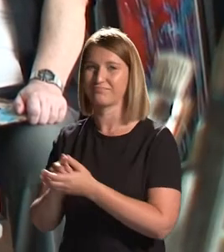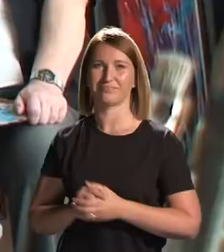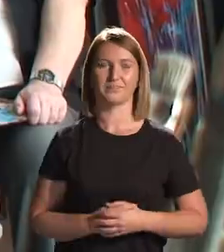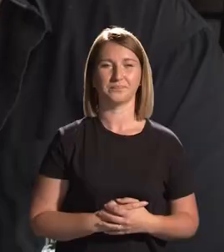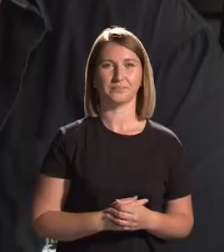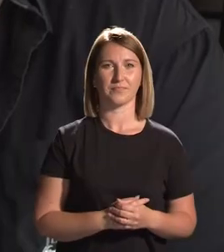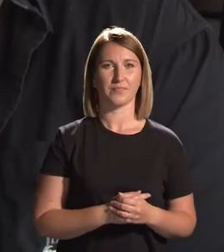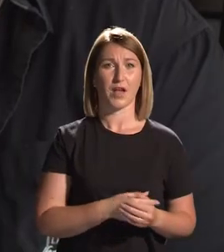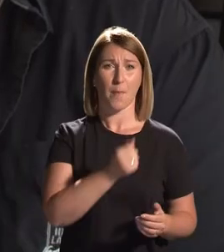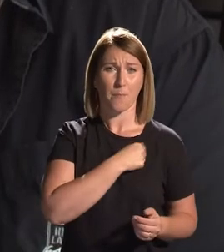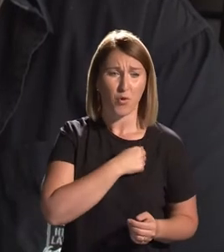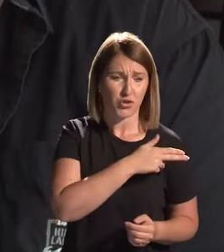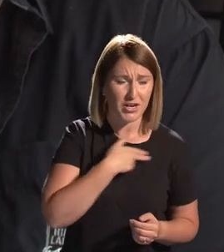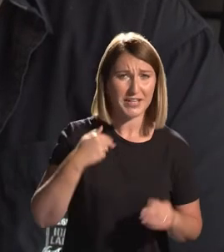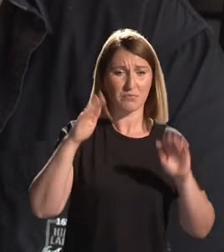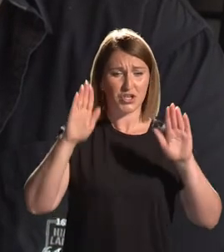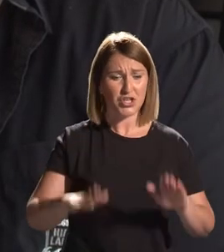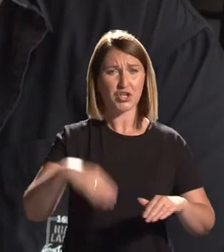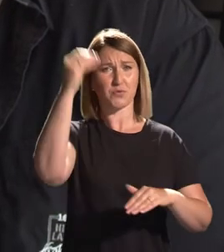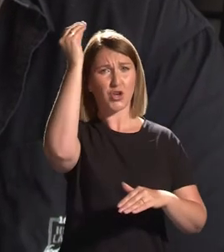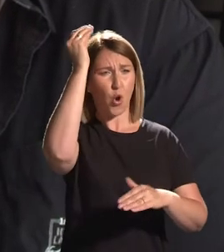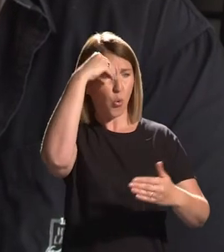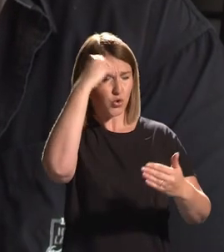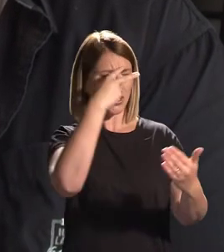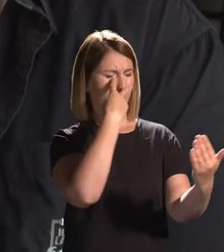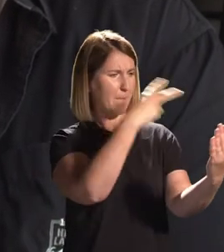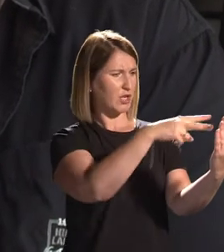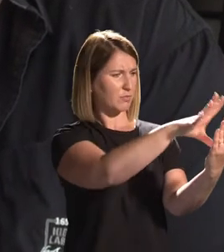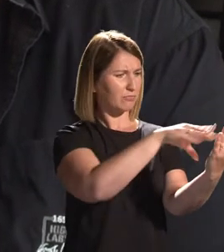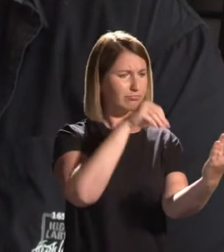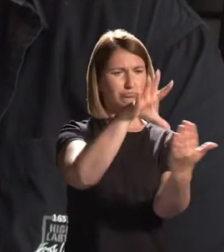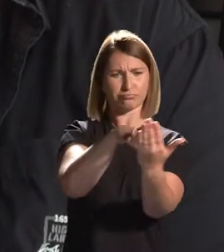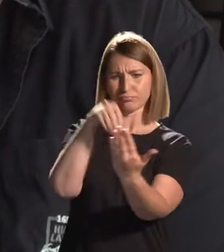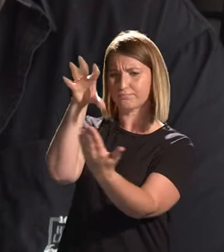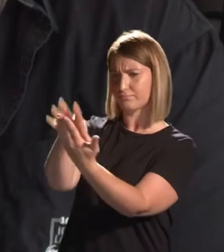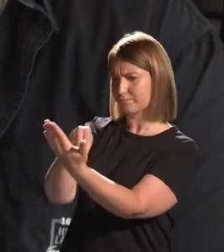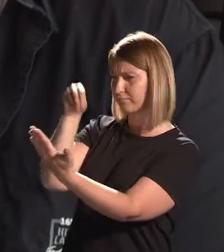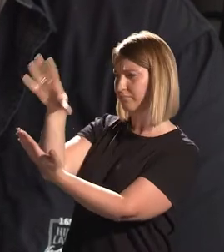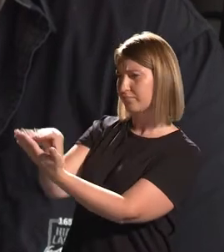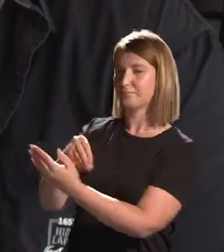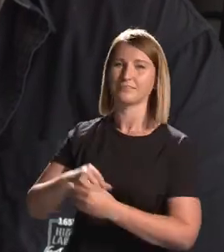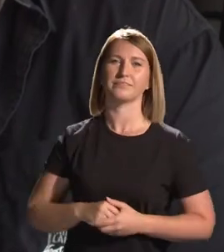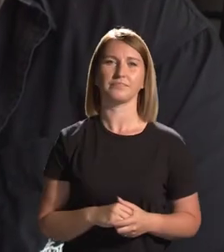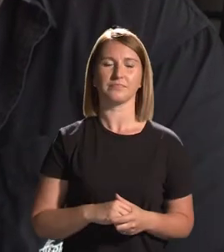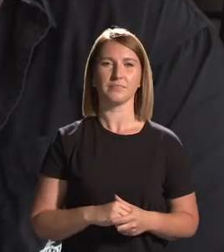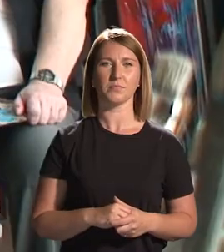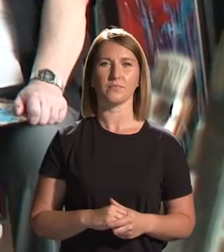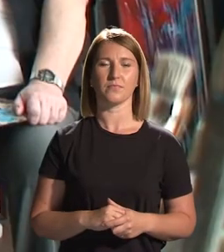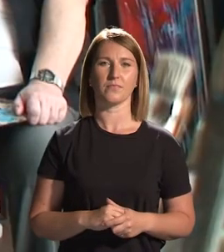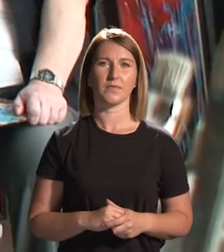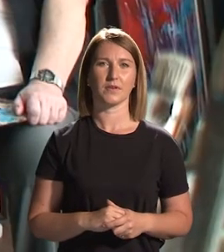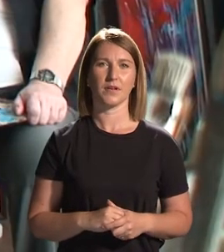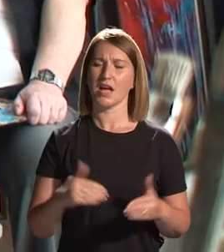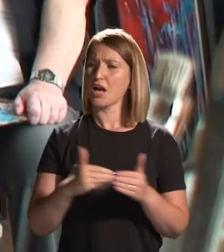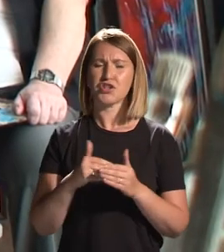dawali, pożyczali nam, no i możeśmy się też na tych reprodukcjach uczyli pewnych rzeczy, bo to jednak jest, trzeba